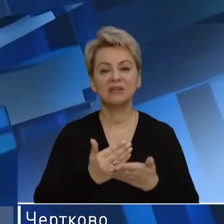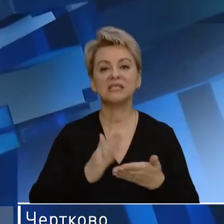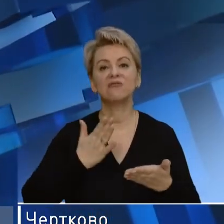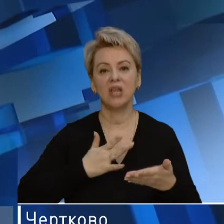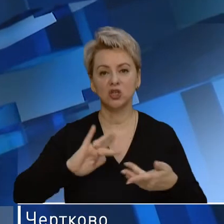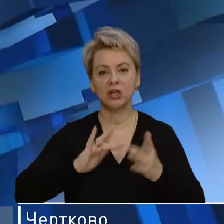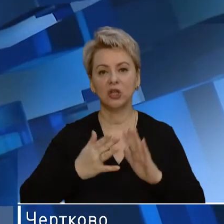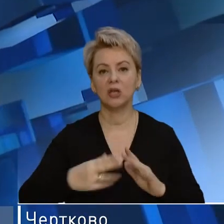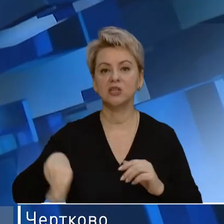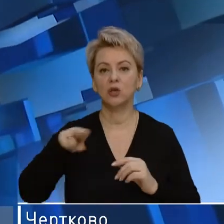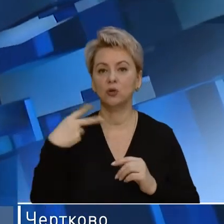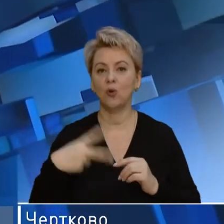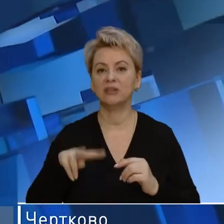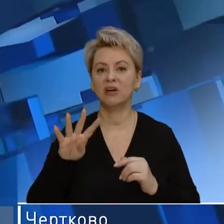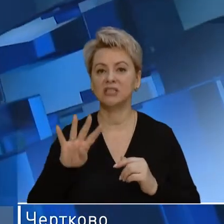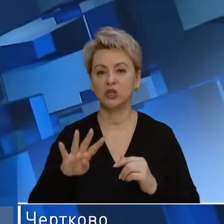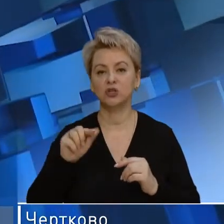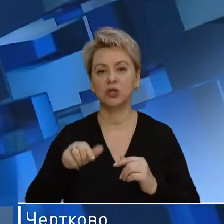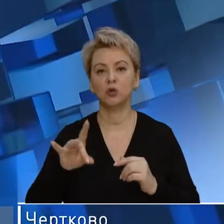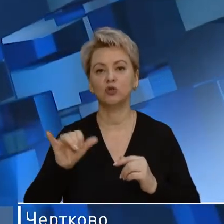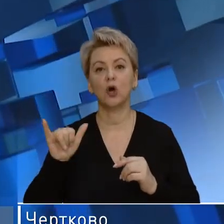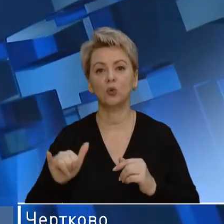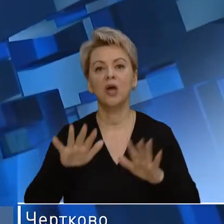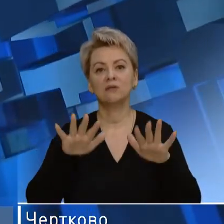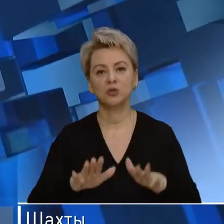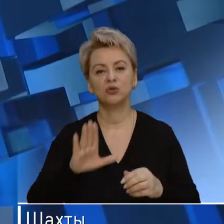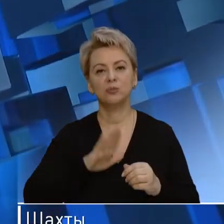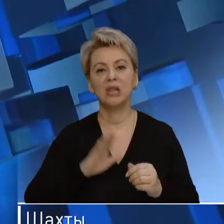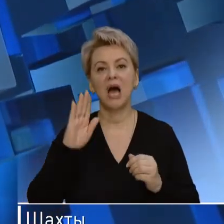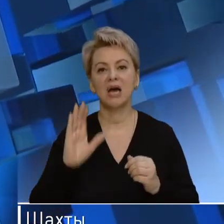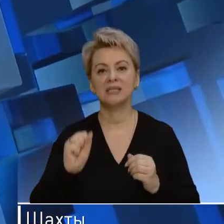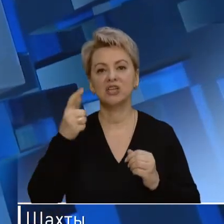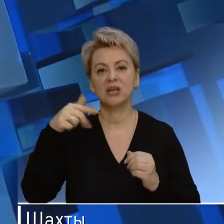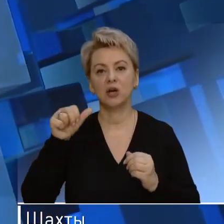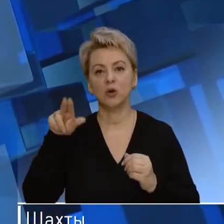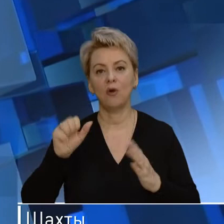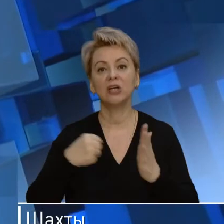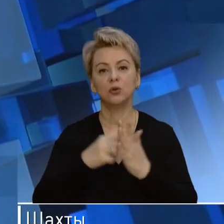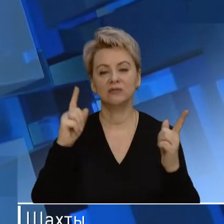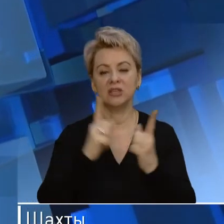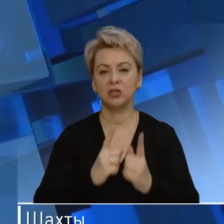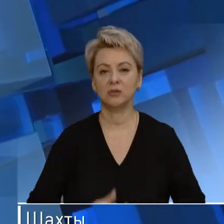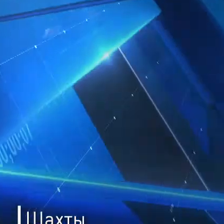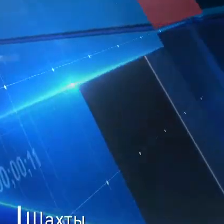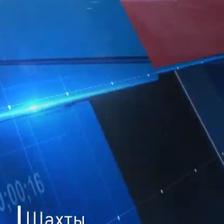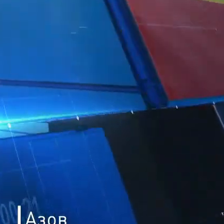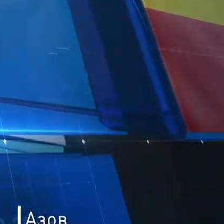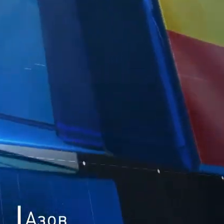новостей в наших социальных сетях и на сайте don24.ru. В студии была Ася Скрынникова. До встречи.